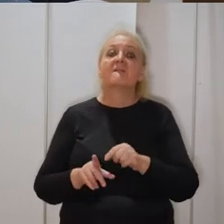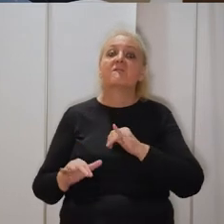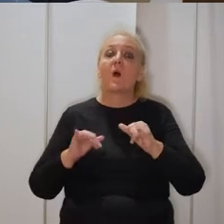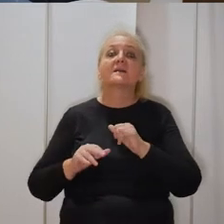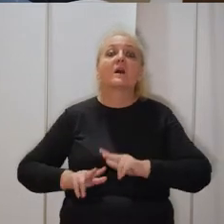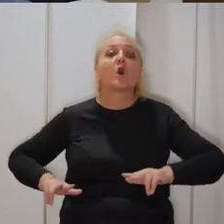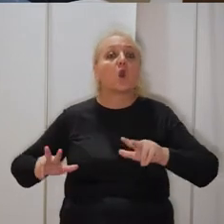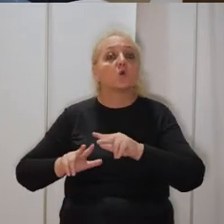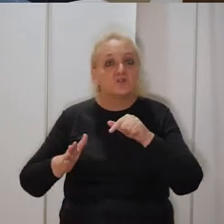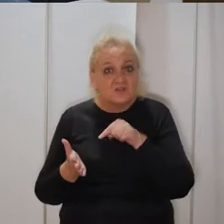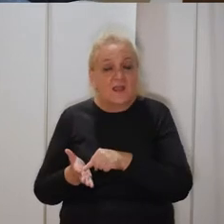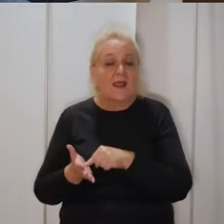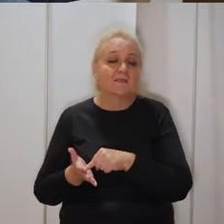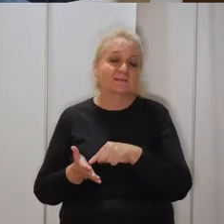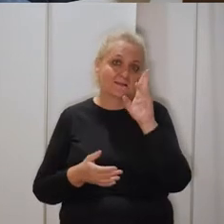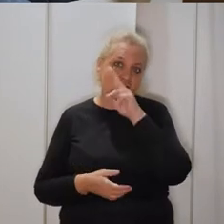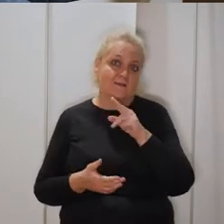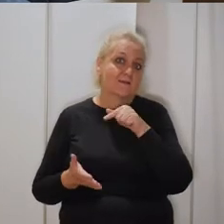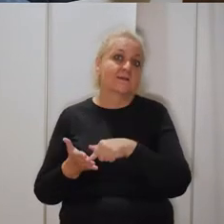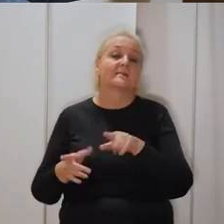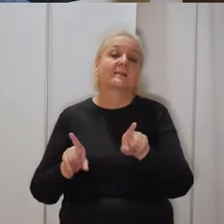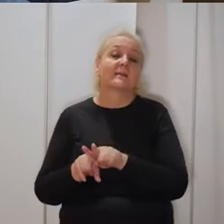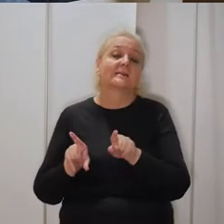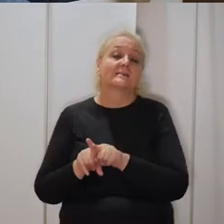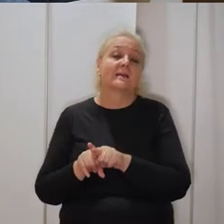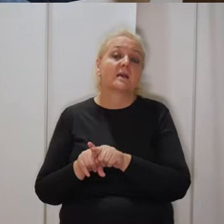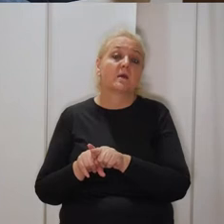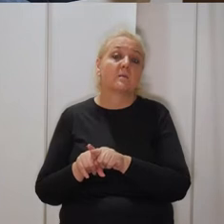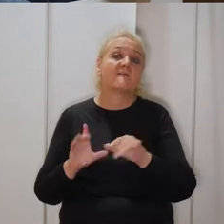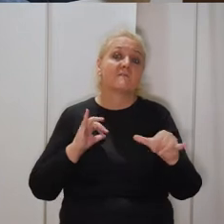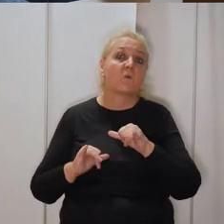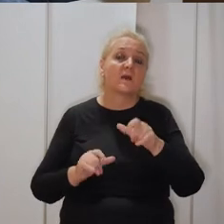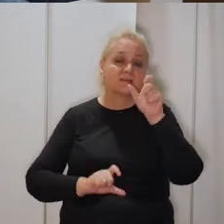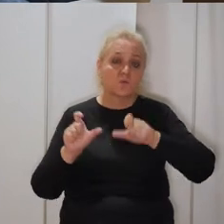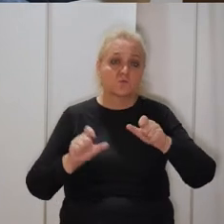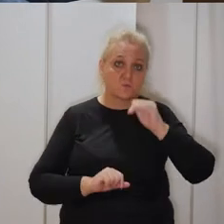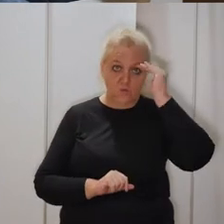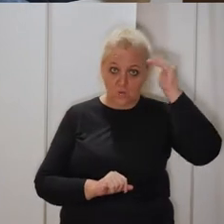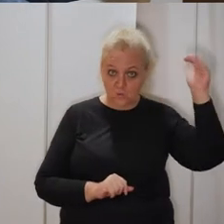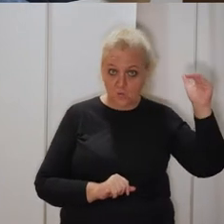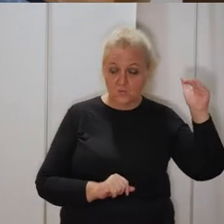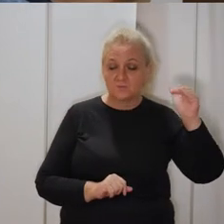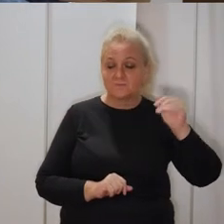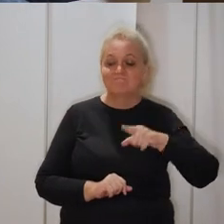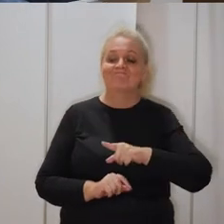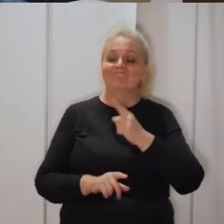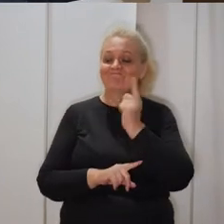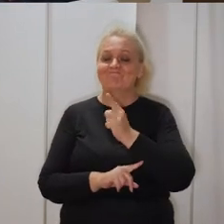rodzicielskiej, generalnie retoryka władzy, jeżeli chodzi o władzę osób dorosłych nad